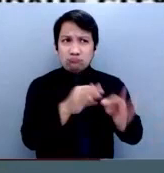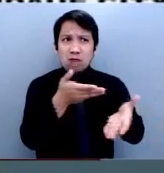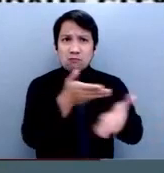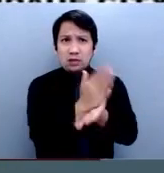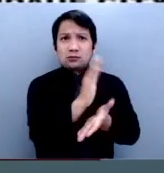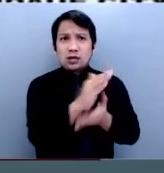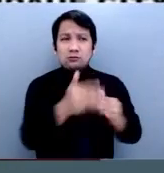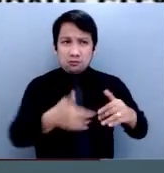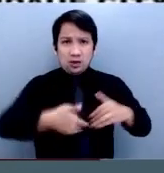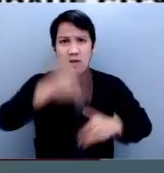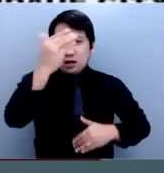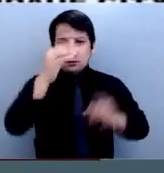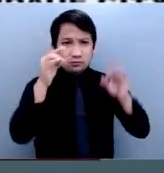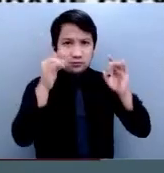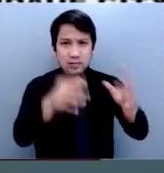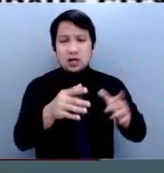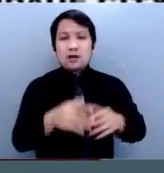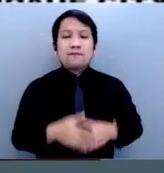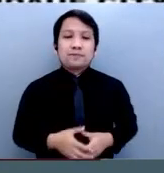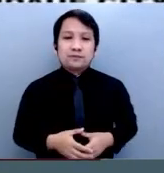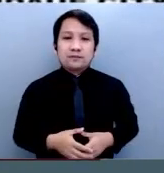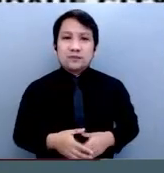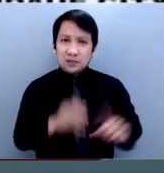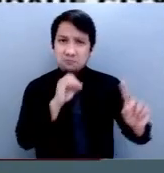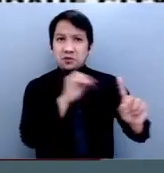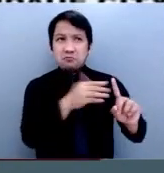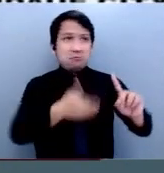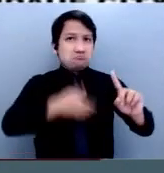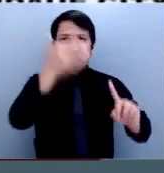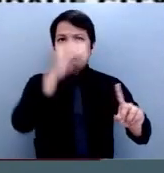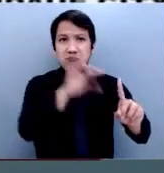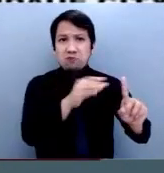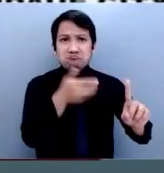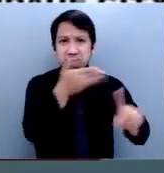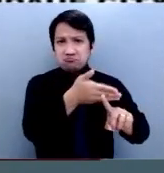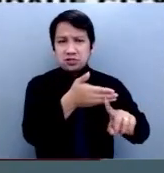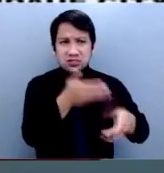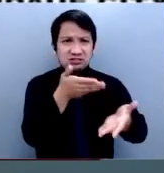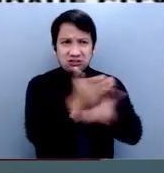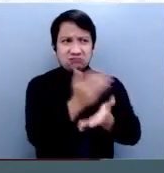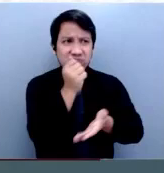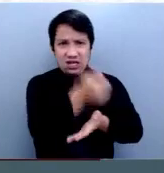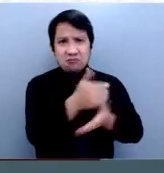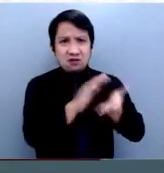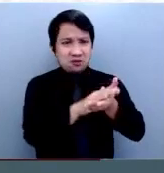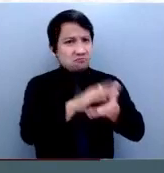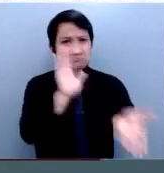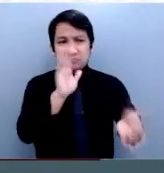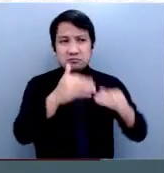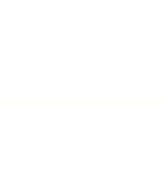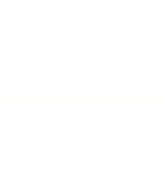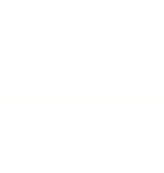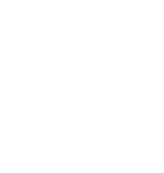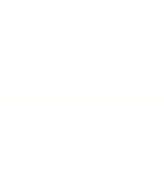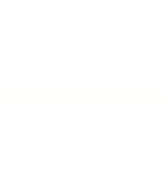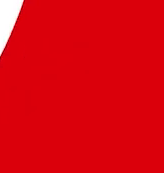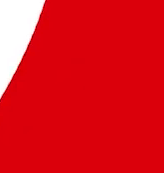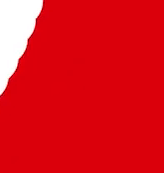risk of exposure. Kaya tama lang na mas malaki yung kanilang matatanggap.